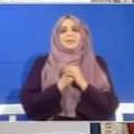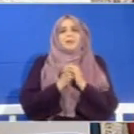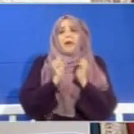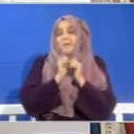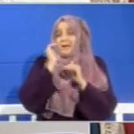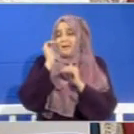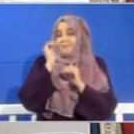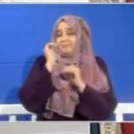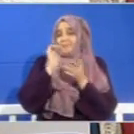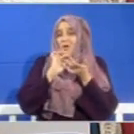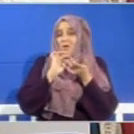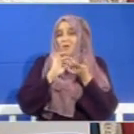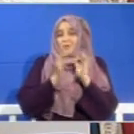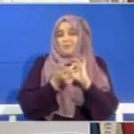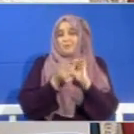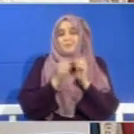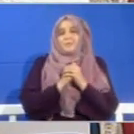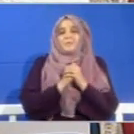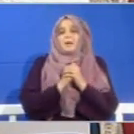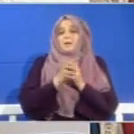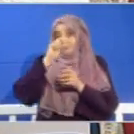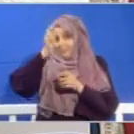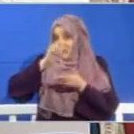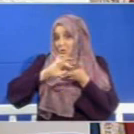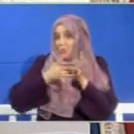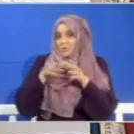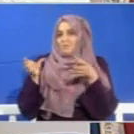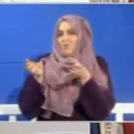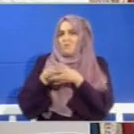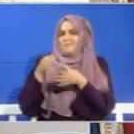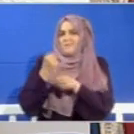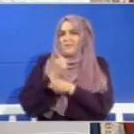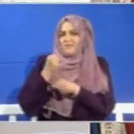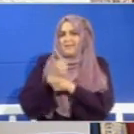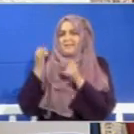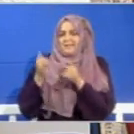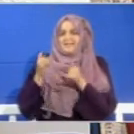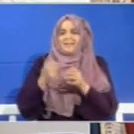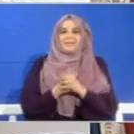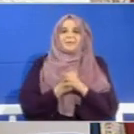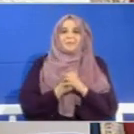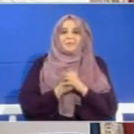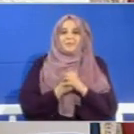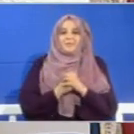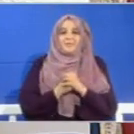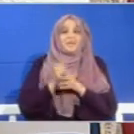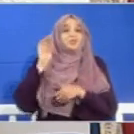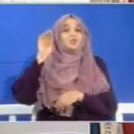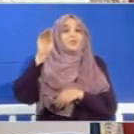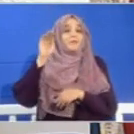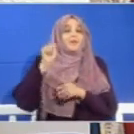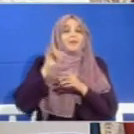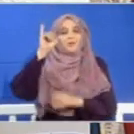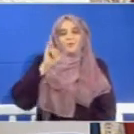البرنامج. تحية خاصة إلى كل الفريق الذي يسهر على خدمتكم هذه الأمسية، على رأسهم